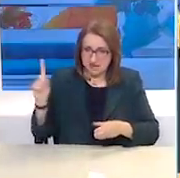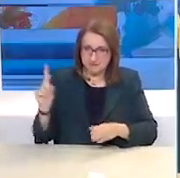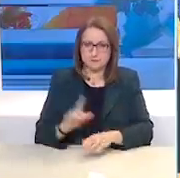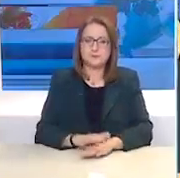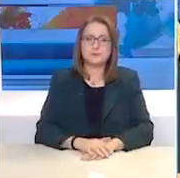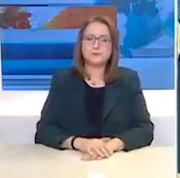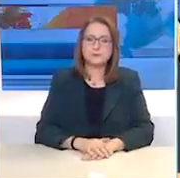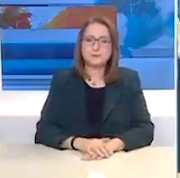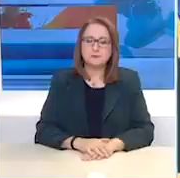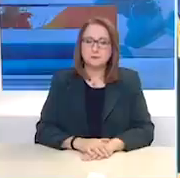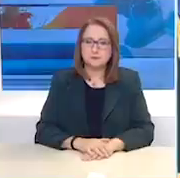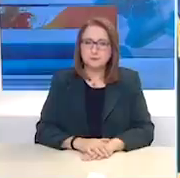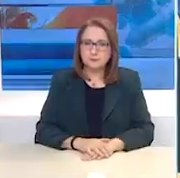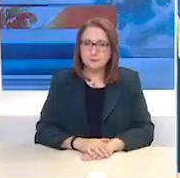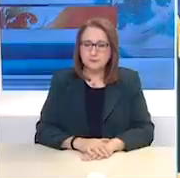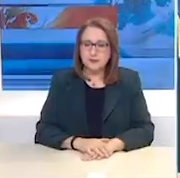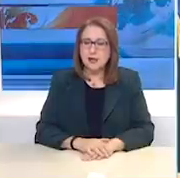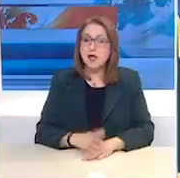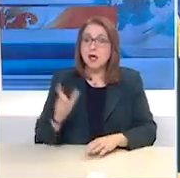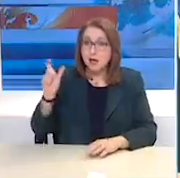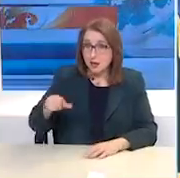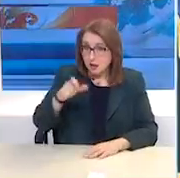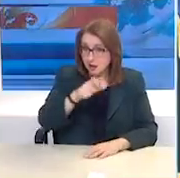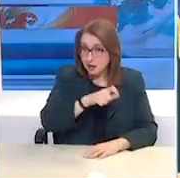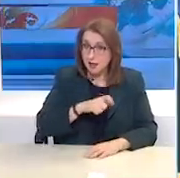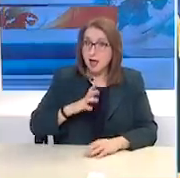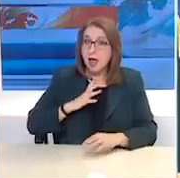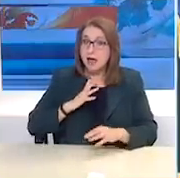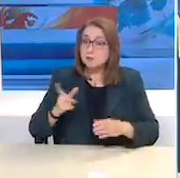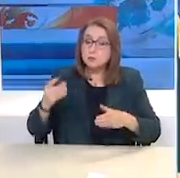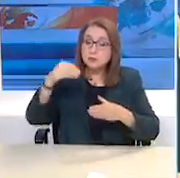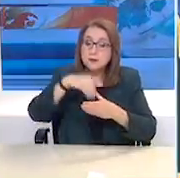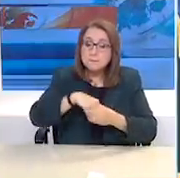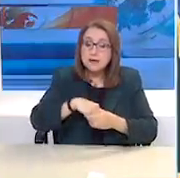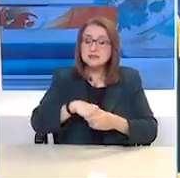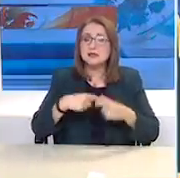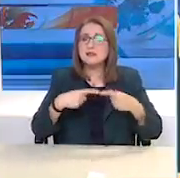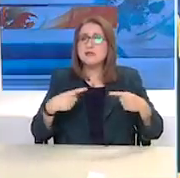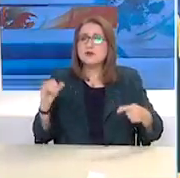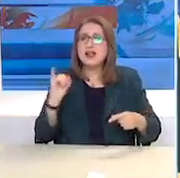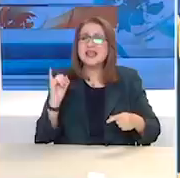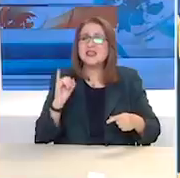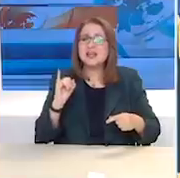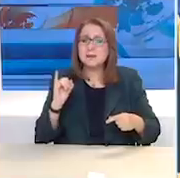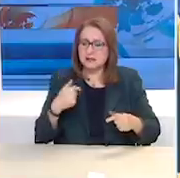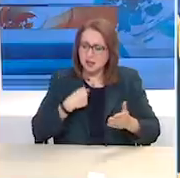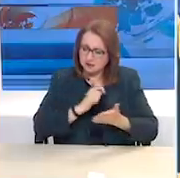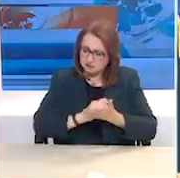πληθυσμούς. Σχετικά με συμπολίτες μας που διαβιούν και εκπαιδεύονται σε σωφρονιστικά ιδρύματα, για τα οποία υπήρξε μια